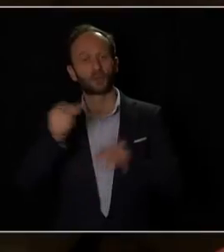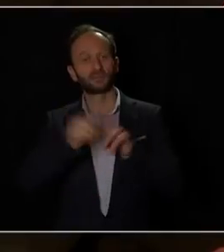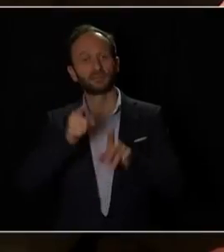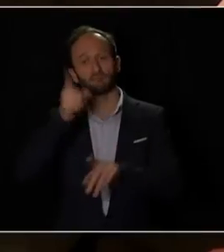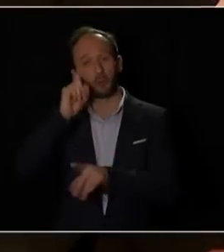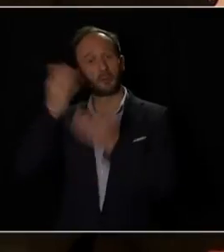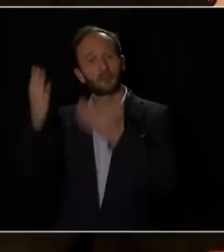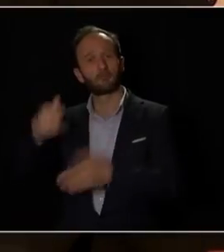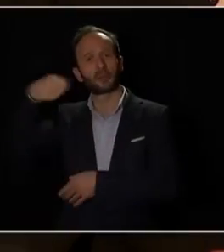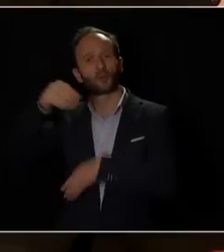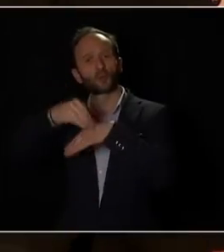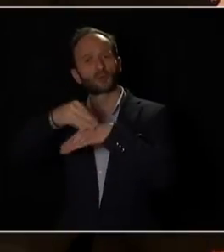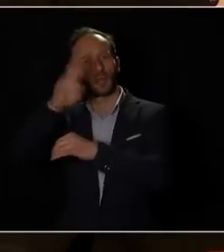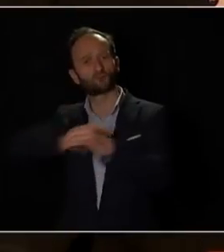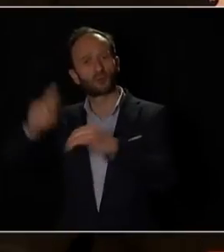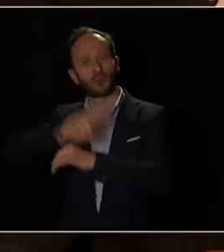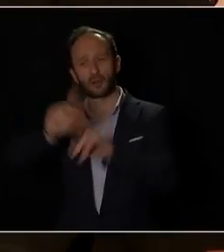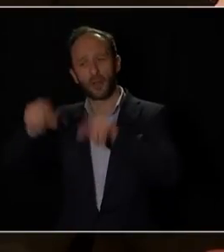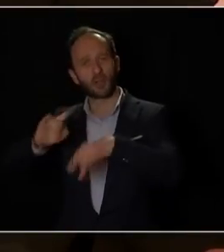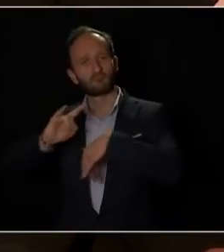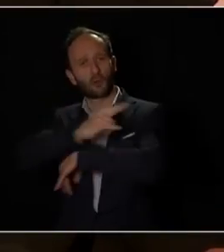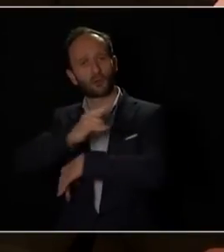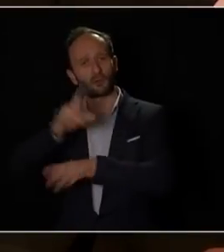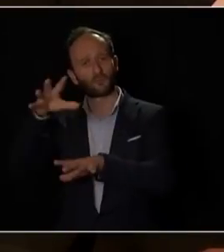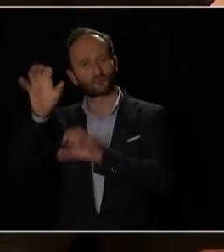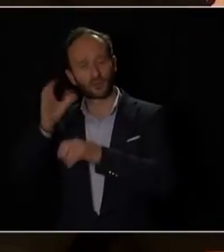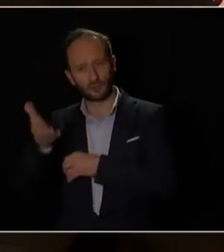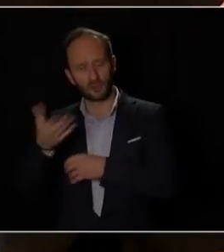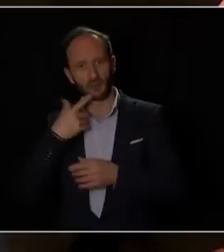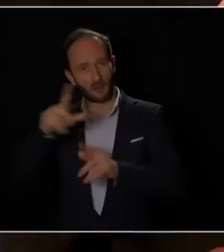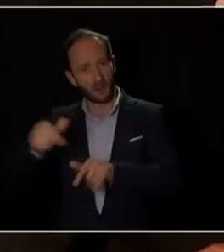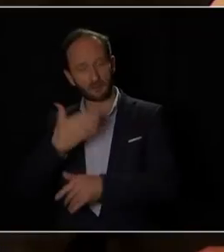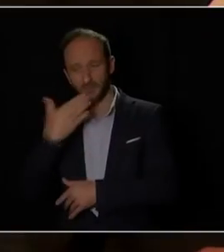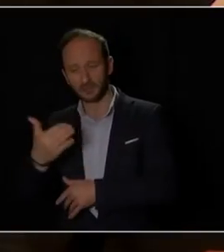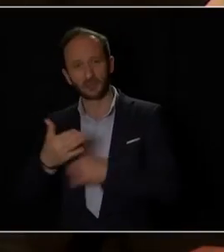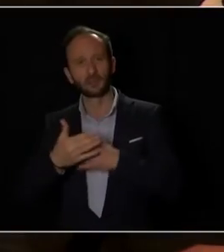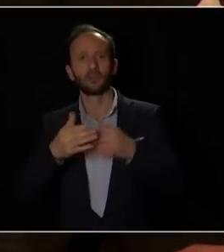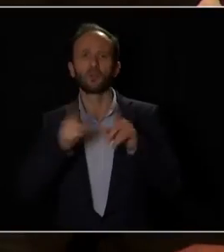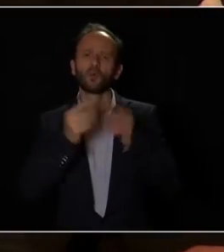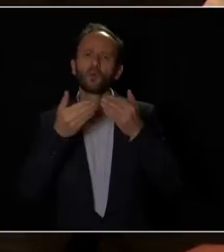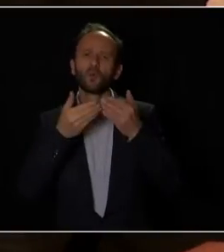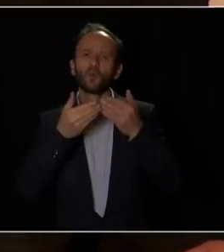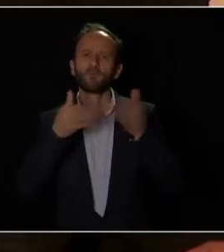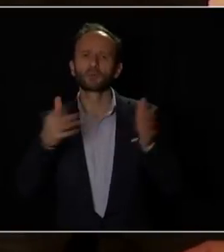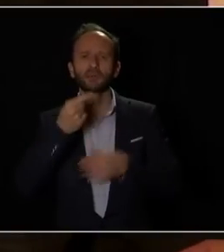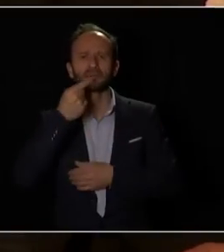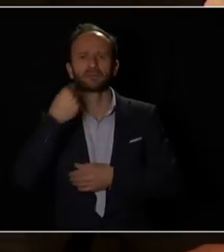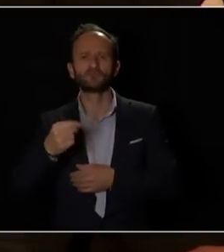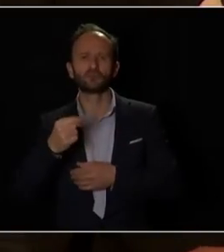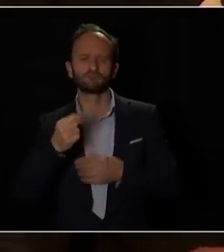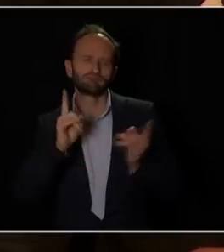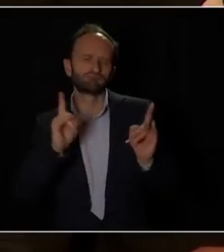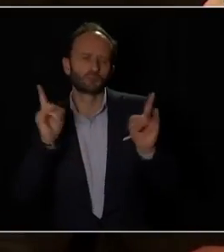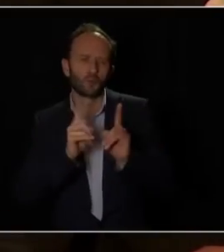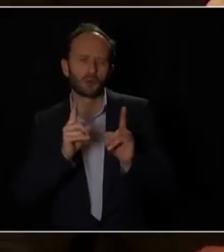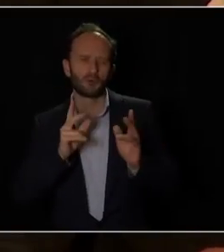nous fait le plaisir d'être là, pour la région Bourgogne-Franche-Comté. L'ouverture, je dirais, à Dijon, pour faire court et sans porter